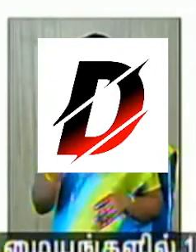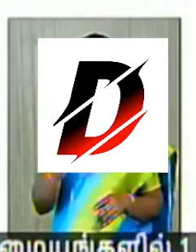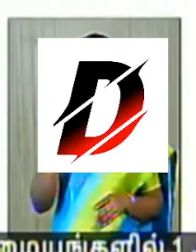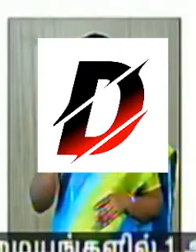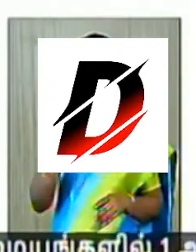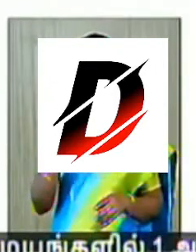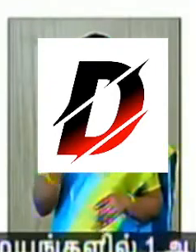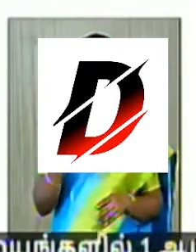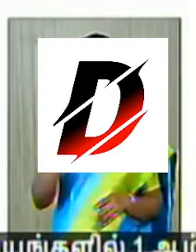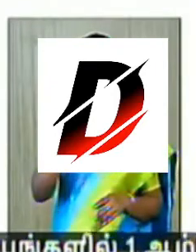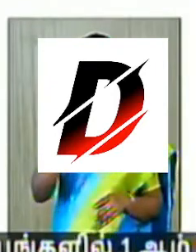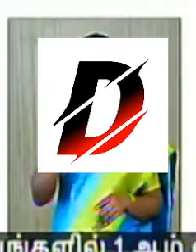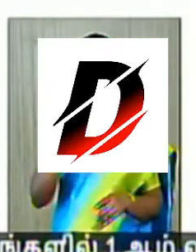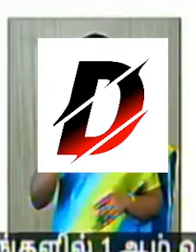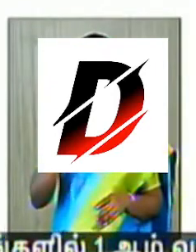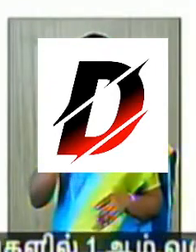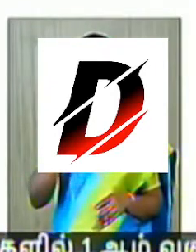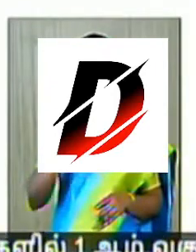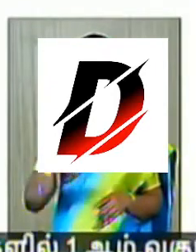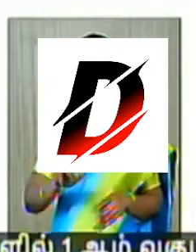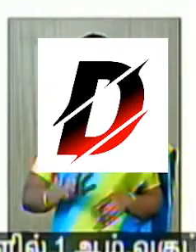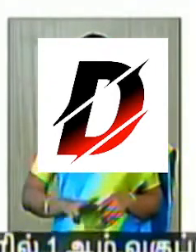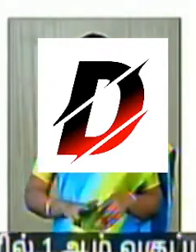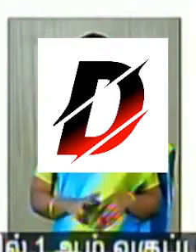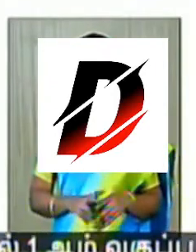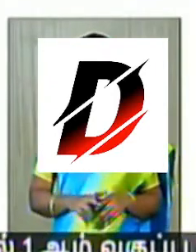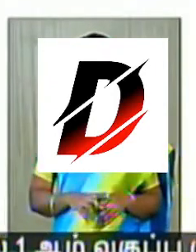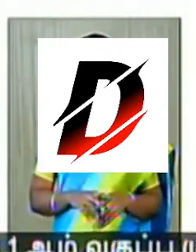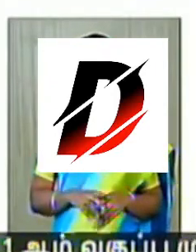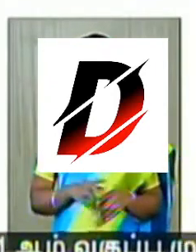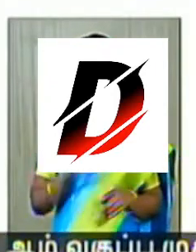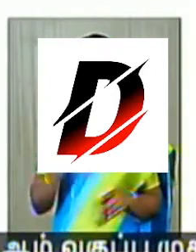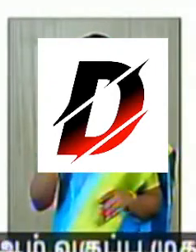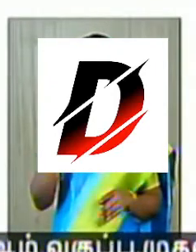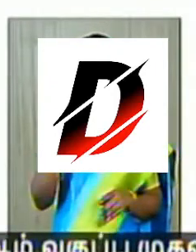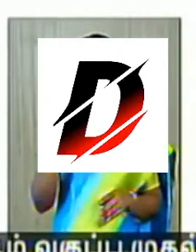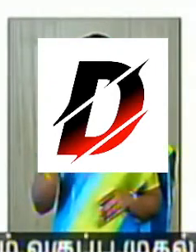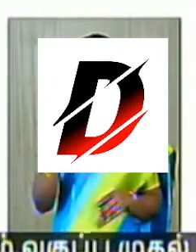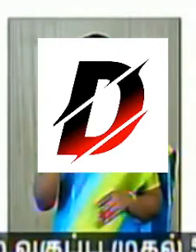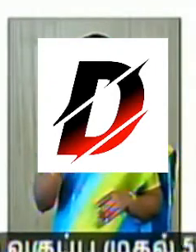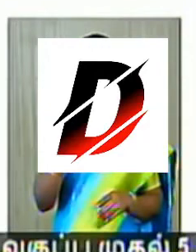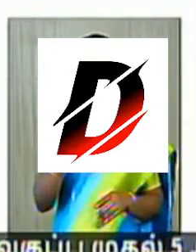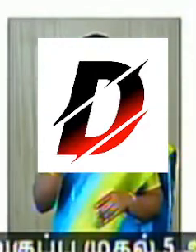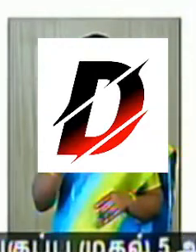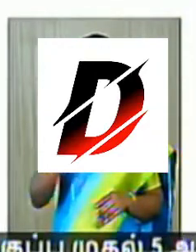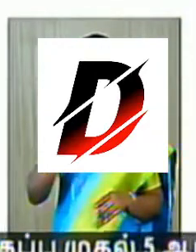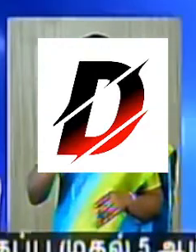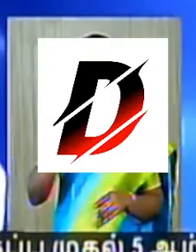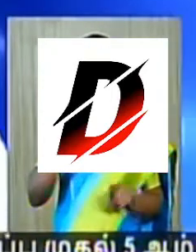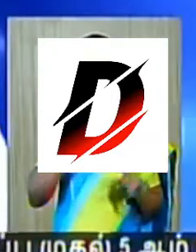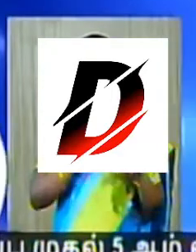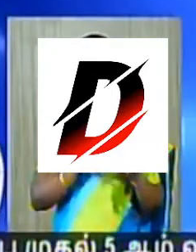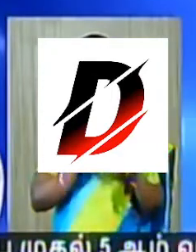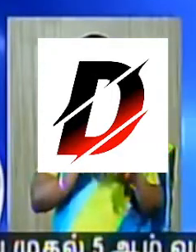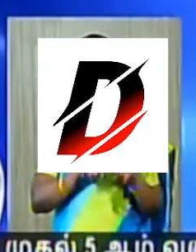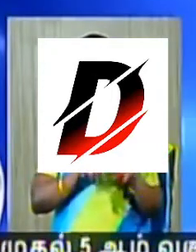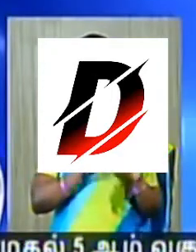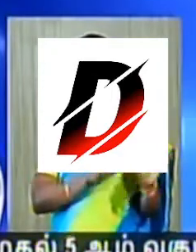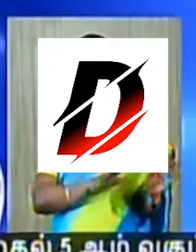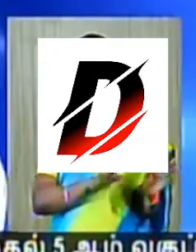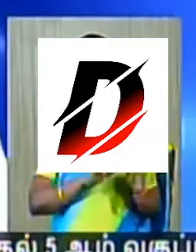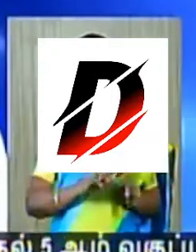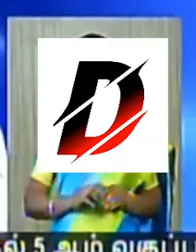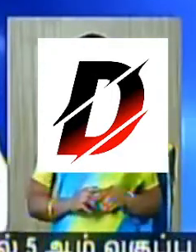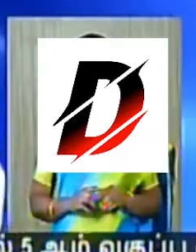5 வர்க்கப்படுத்தினால் 25, 6 வர்க்கப்படுத்தினால் 36, 7 வர்க்கப்படுத்தினால் கிடைப்பது 49. இப்போ அடுத்தது பாருங்க, -9x இருக்குதா அடுத்த நிறையில். அப்போ என்ன